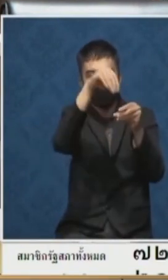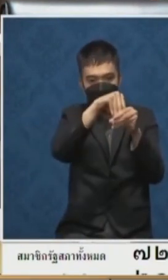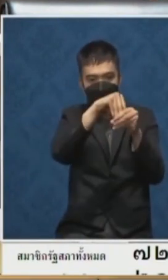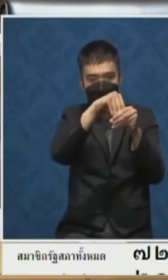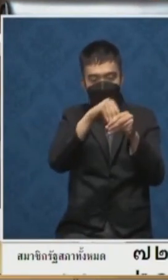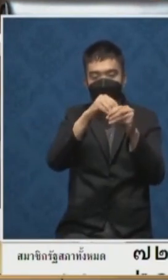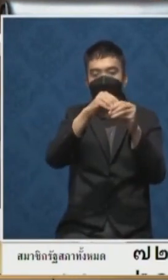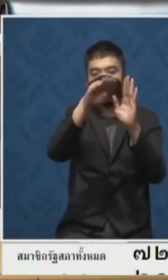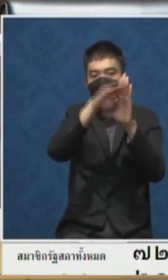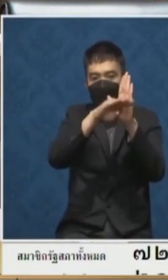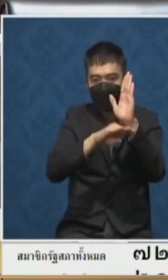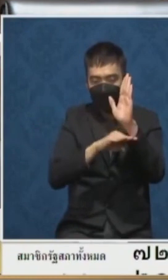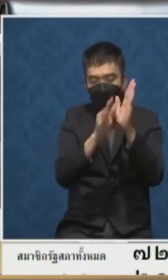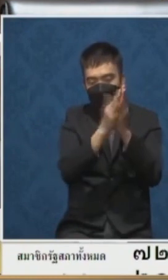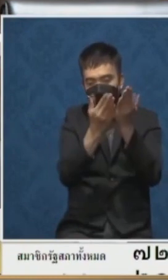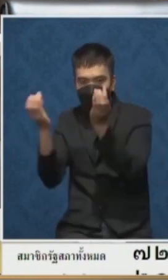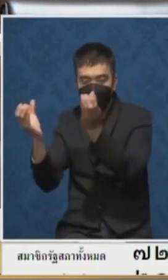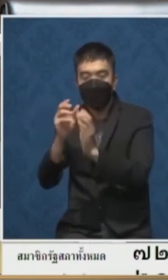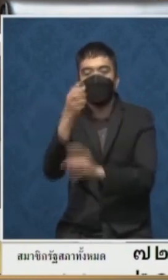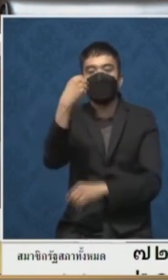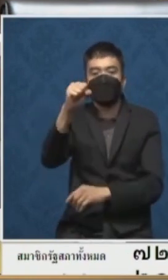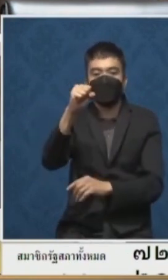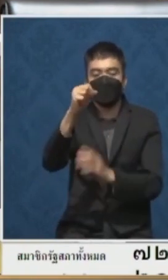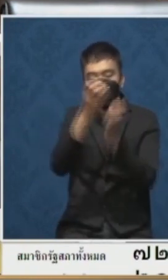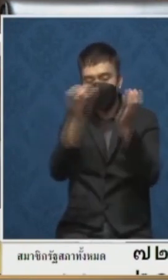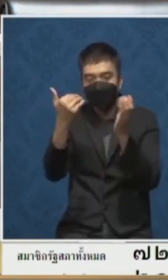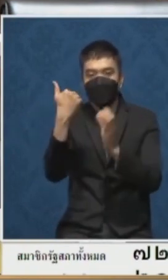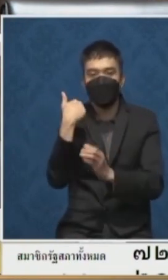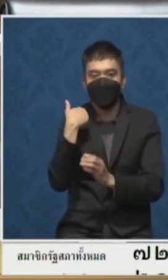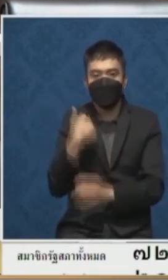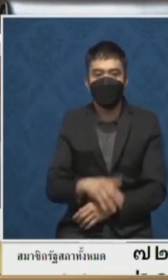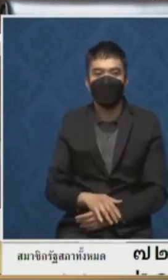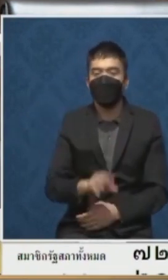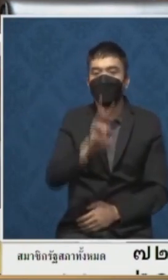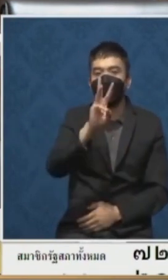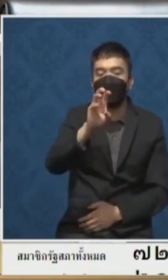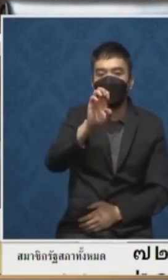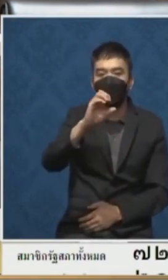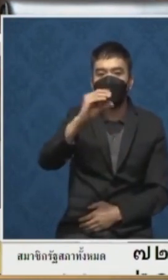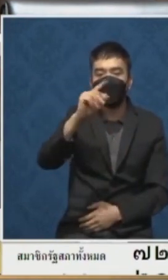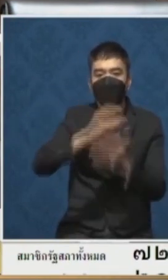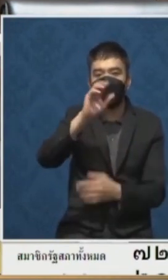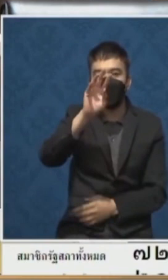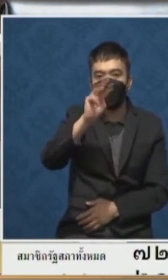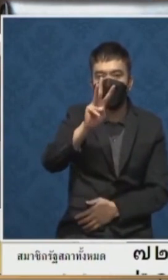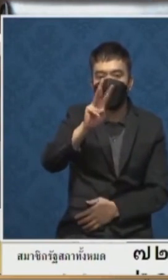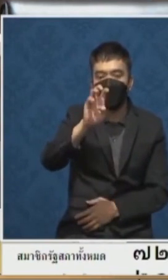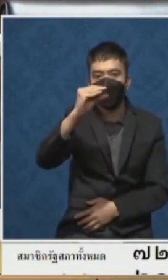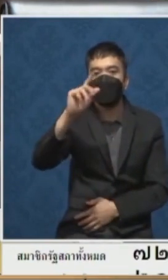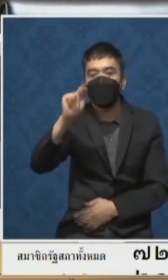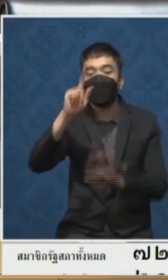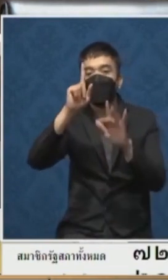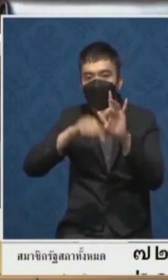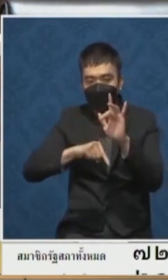ที่เขียนอำนาจในการยับยังกฎหมายหรือที่เรีกววีโตจากพระมากศัทได้ตงแต่